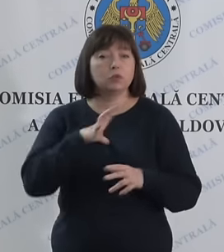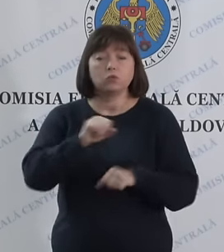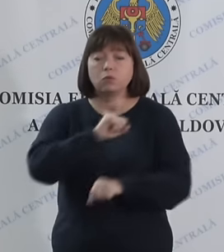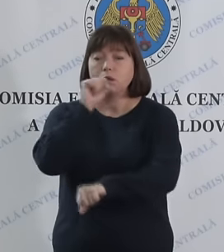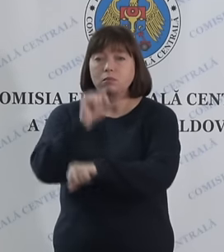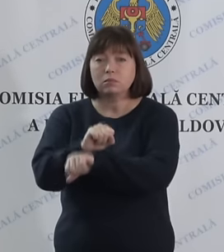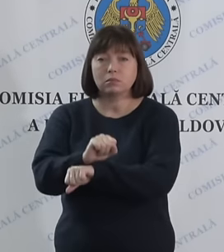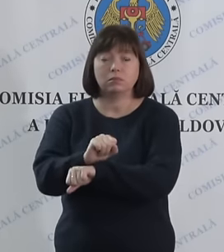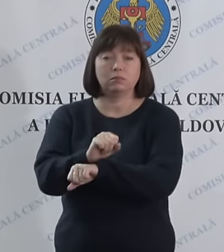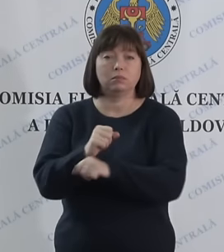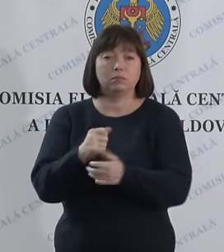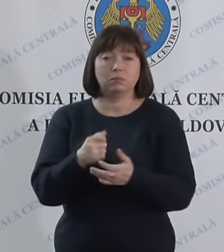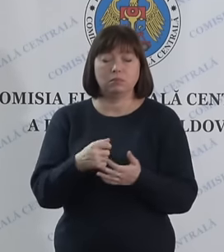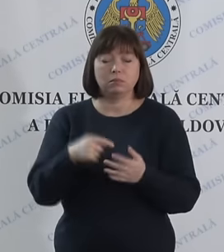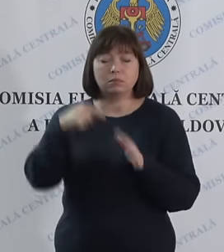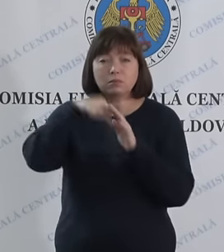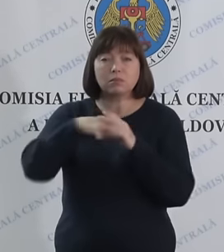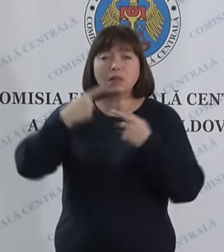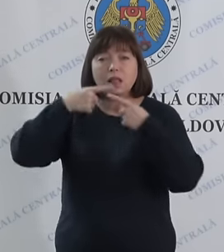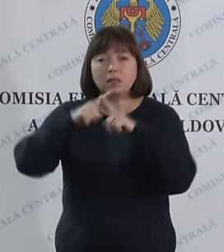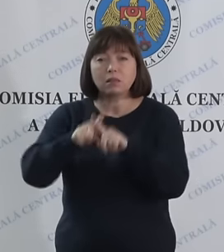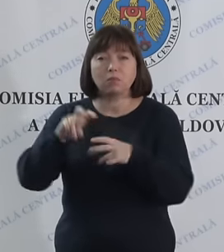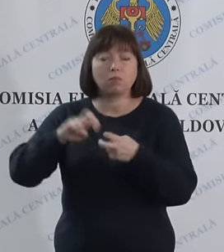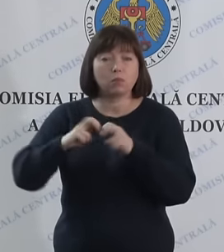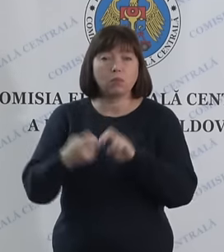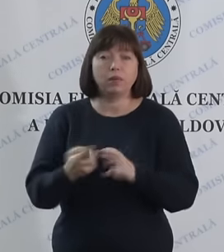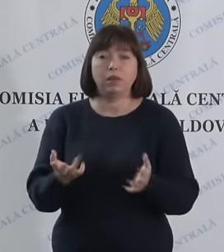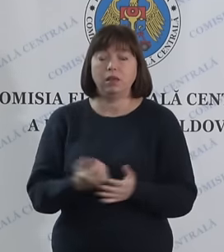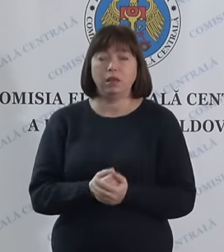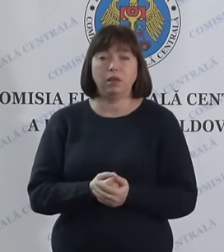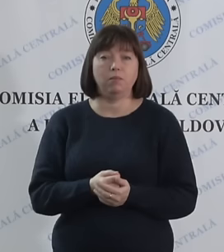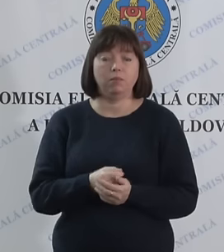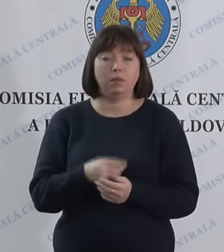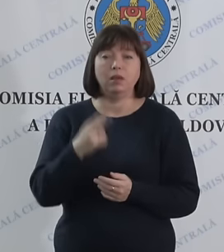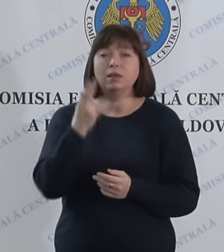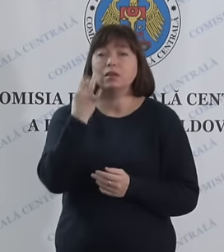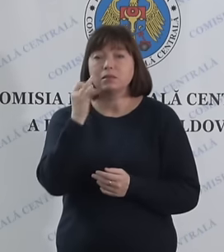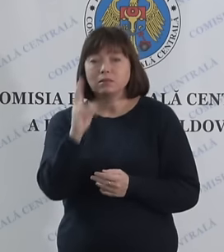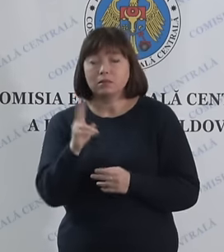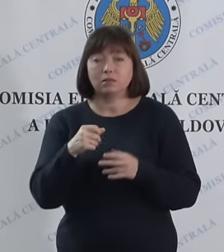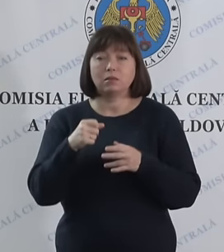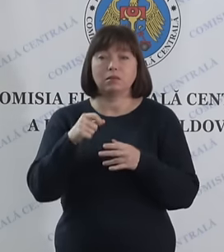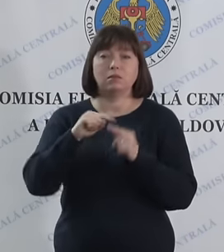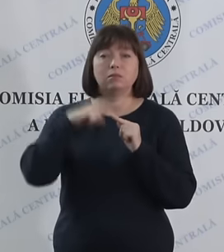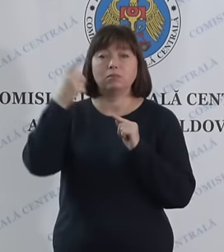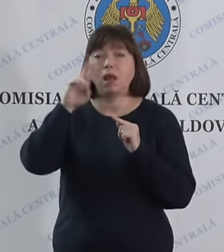întrerupere de conexiune cu un sistem informațional CEC de la Chișinău.